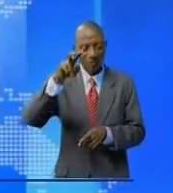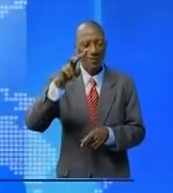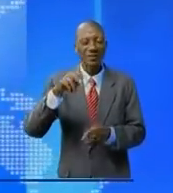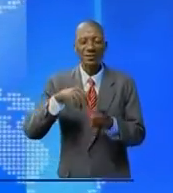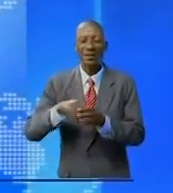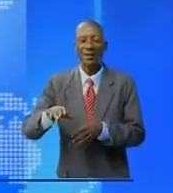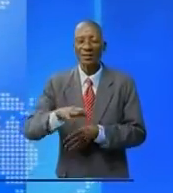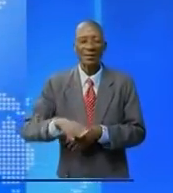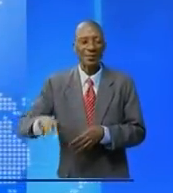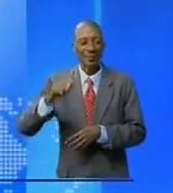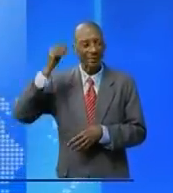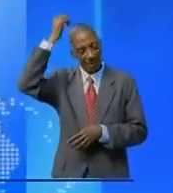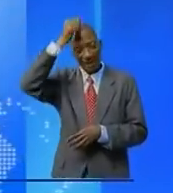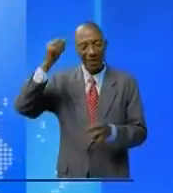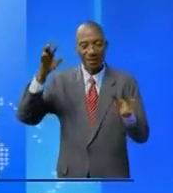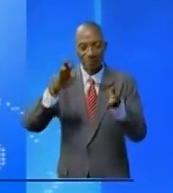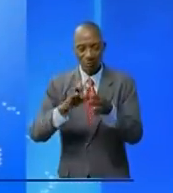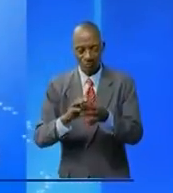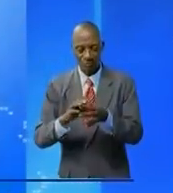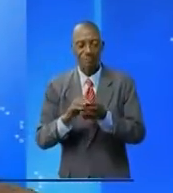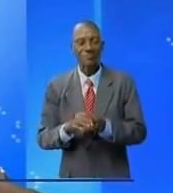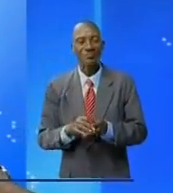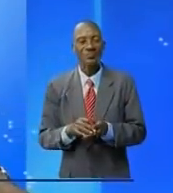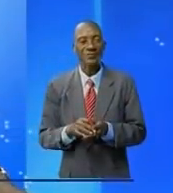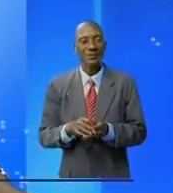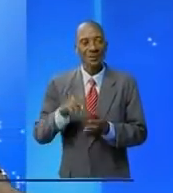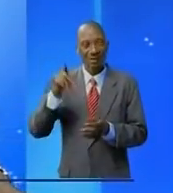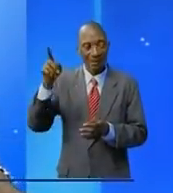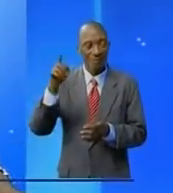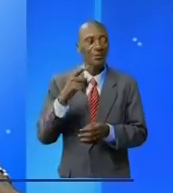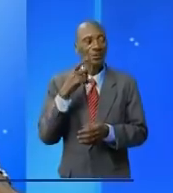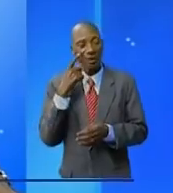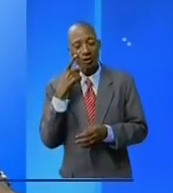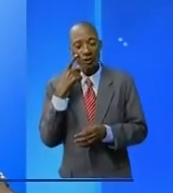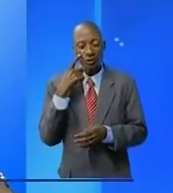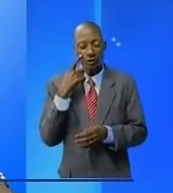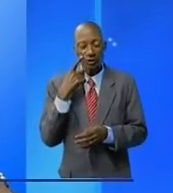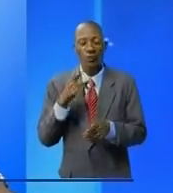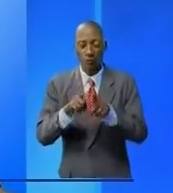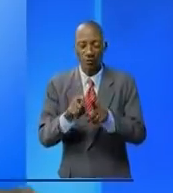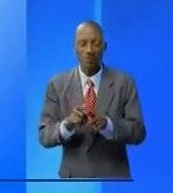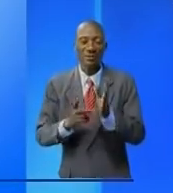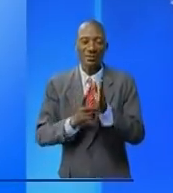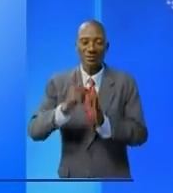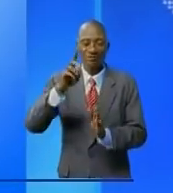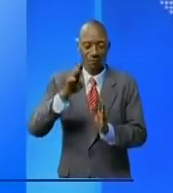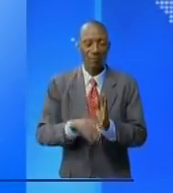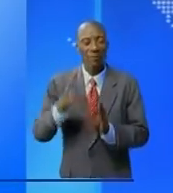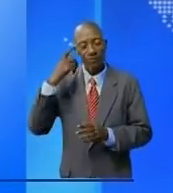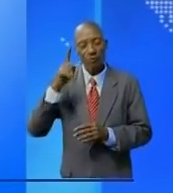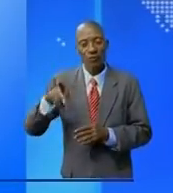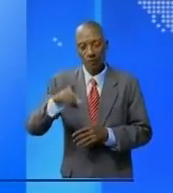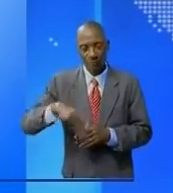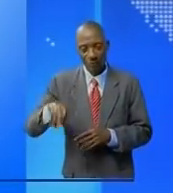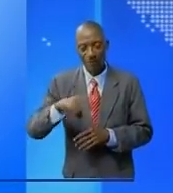Dubaï 2020. Selon lui, la participation de la province du Haut-Katanga à cette rencontre foraine donne un coup de pouce pour le